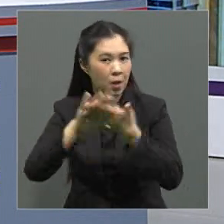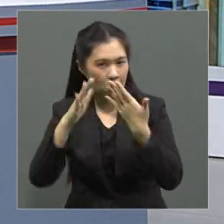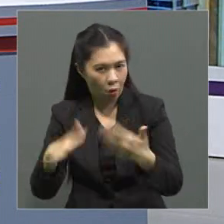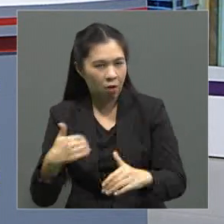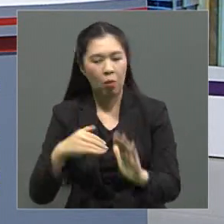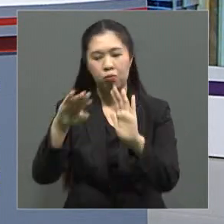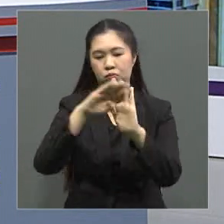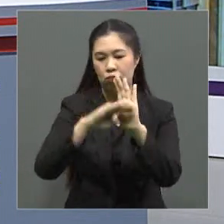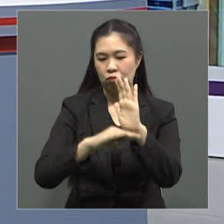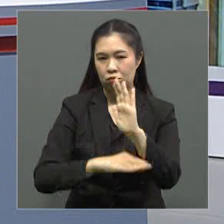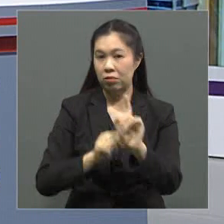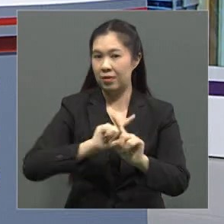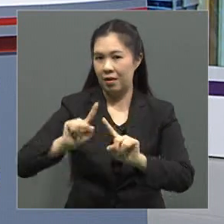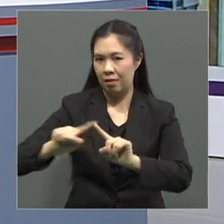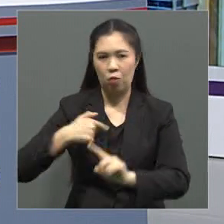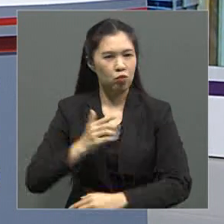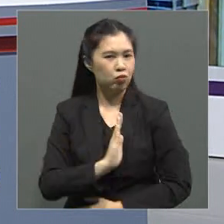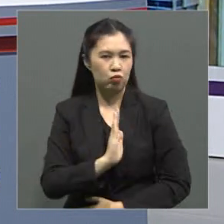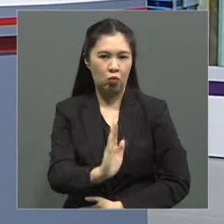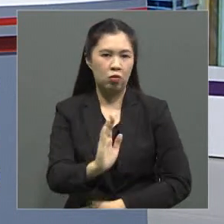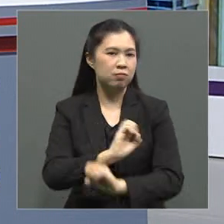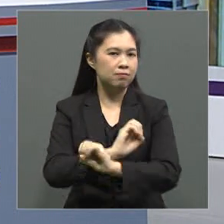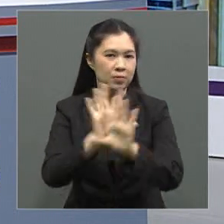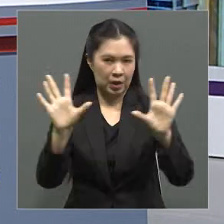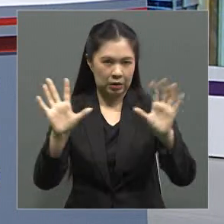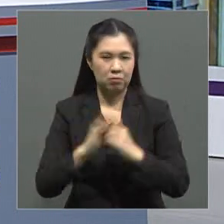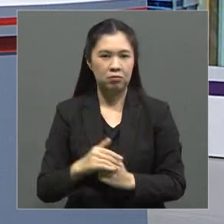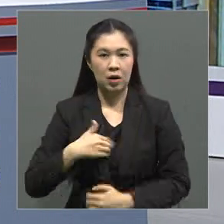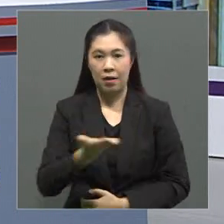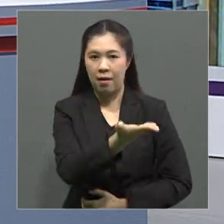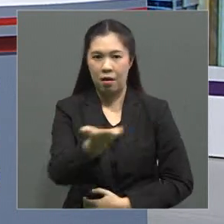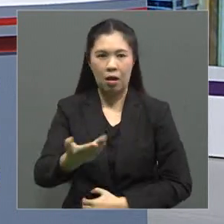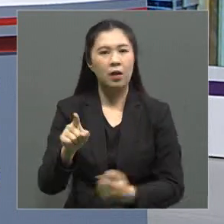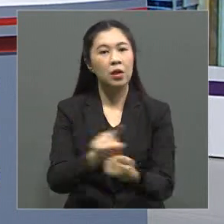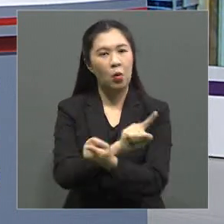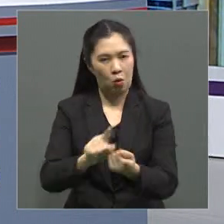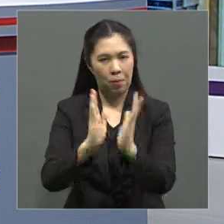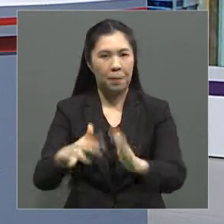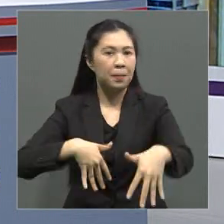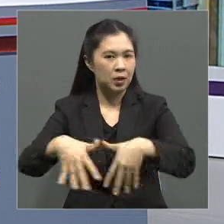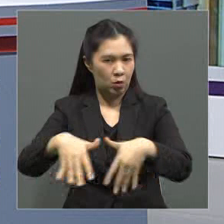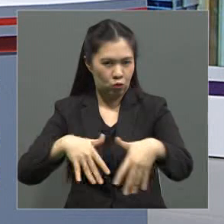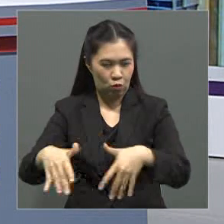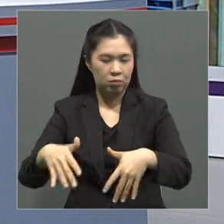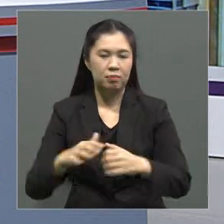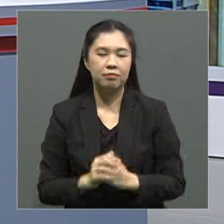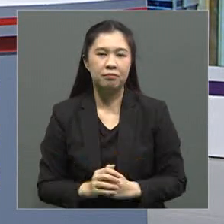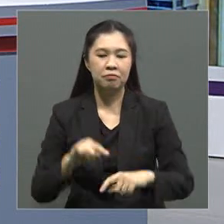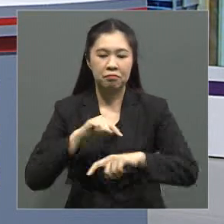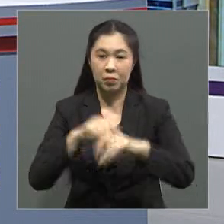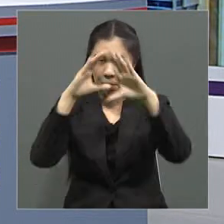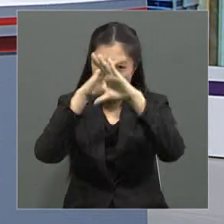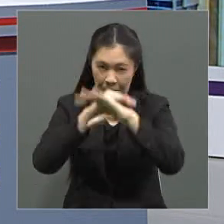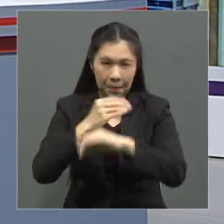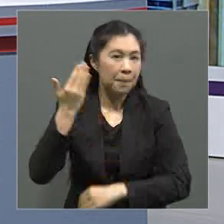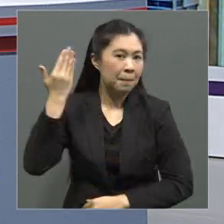ต่างๆต้องเป็นไปอย่างโปร่งใสแล้วก็แก้ไขปัญหาเพื่อจะตอบสังคมให้ได้ด้วยแล้วก็เมื่อคืนนี้เชอรี่มันจะ